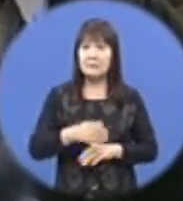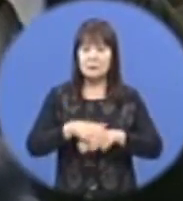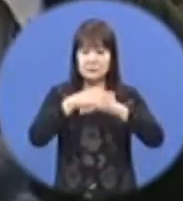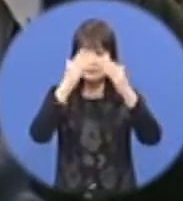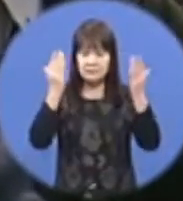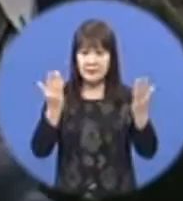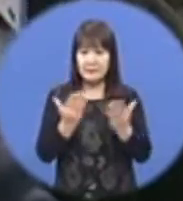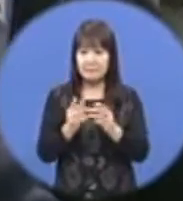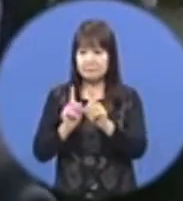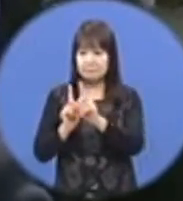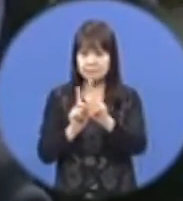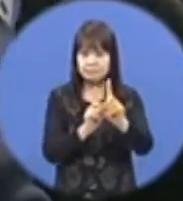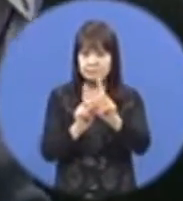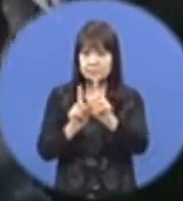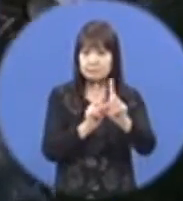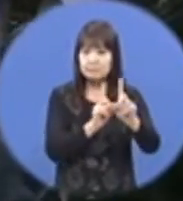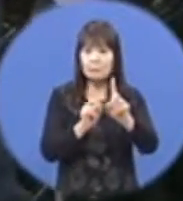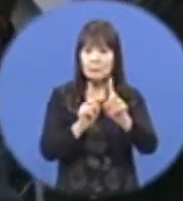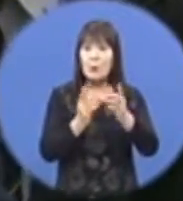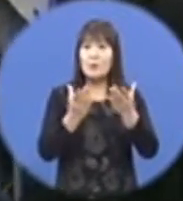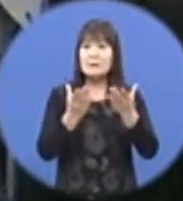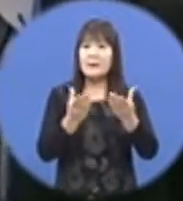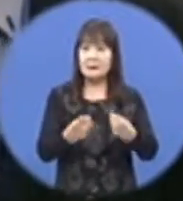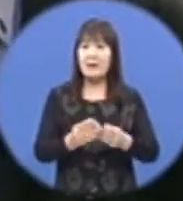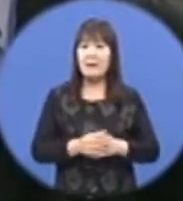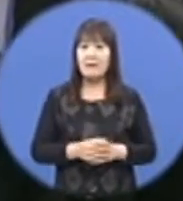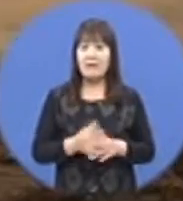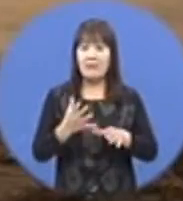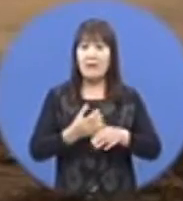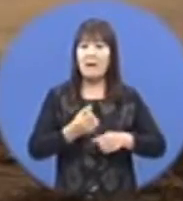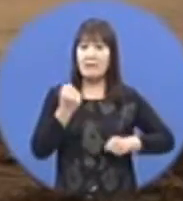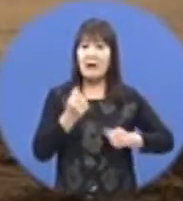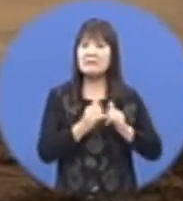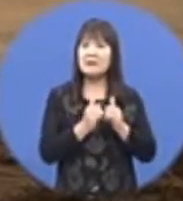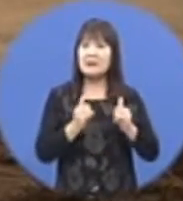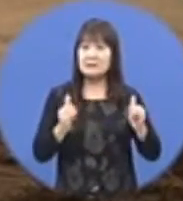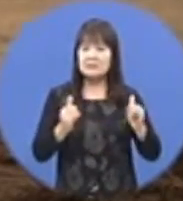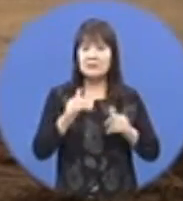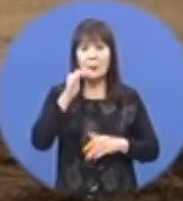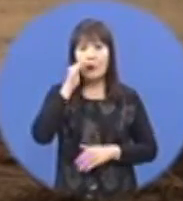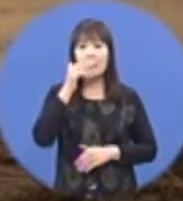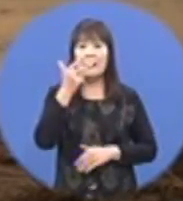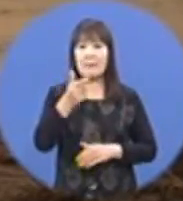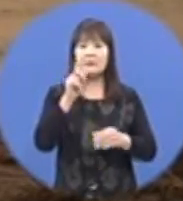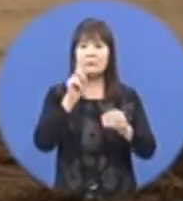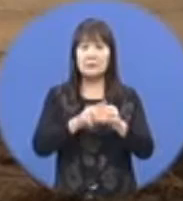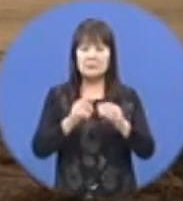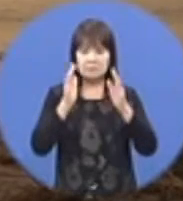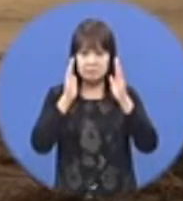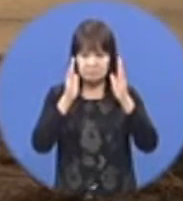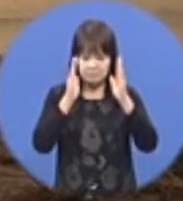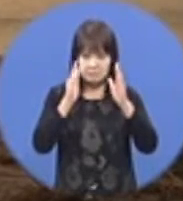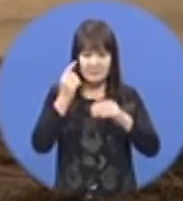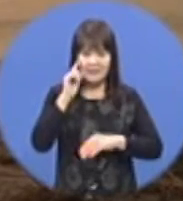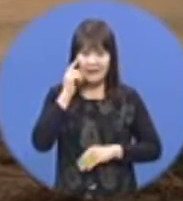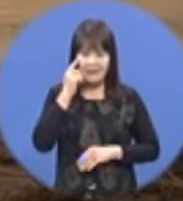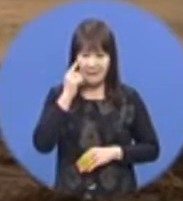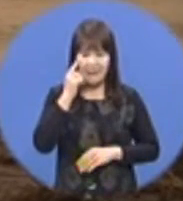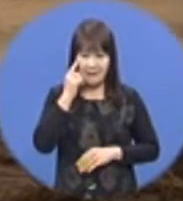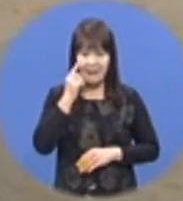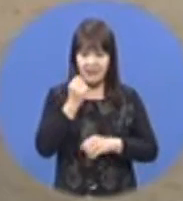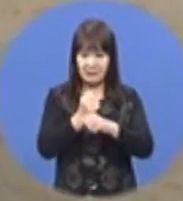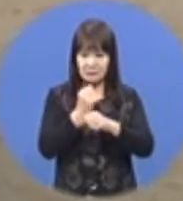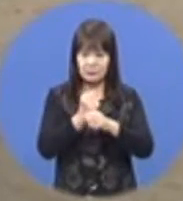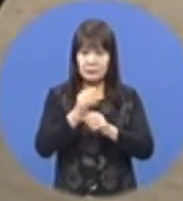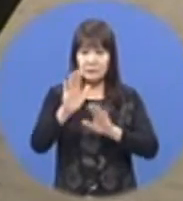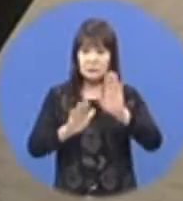影に同行させていただきましたけれども、学生たちが和歌山市のために真剣に考えて一生懸命に制